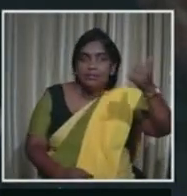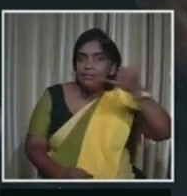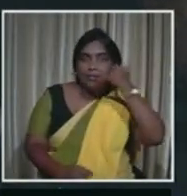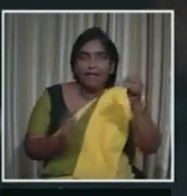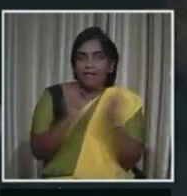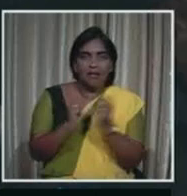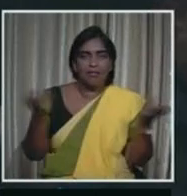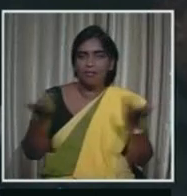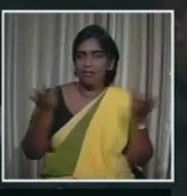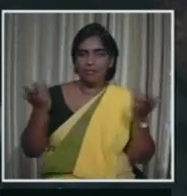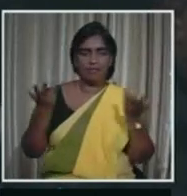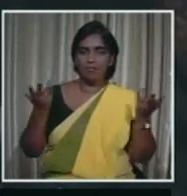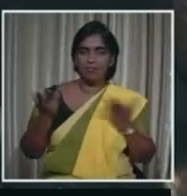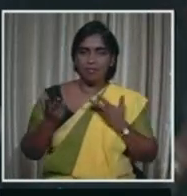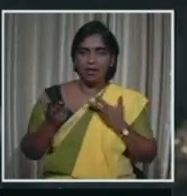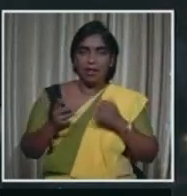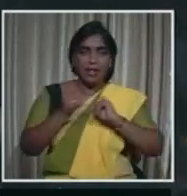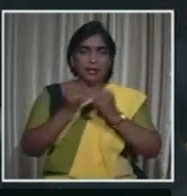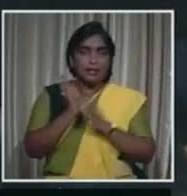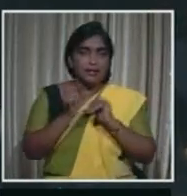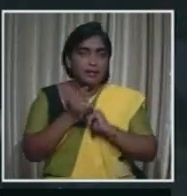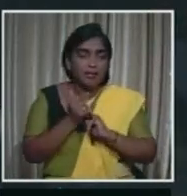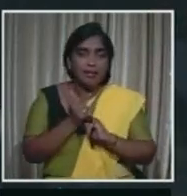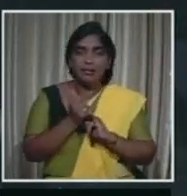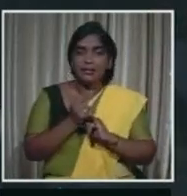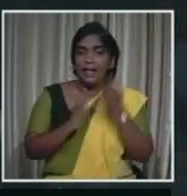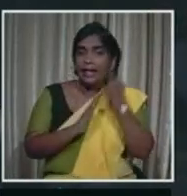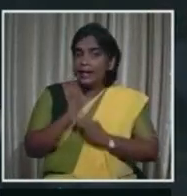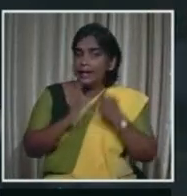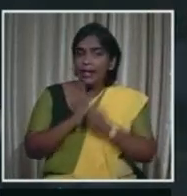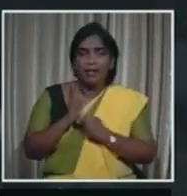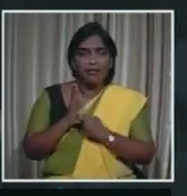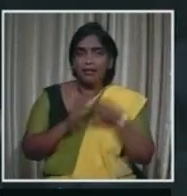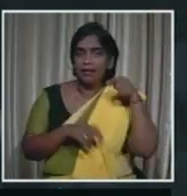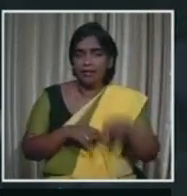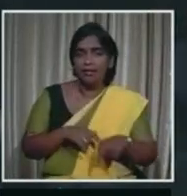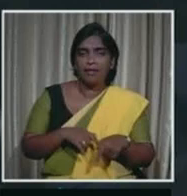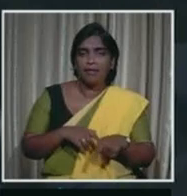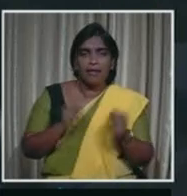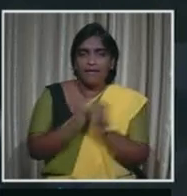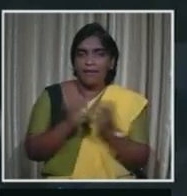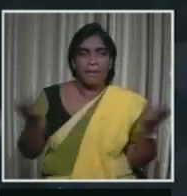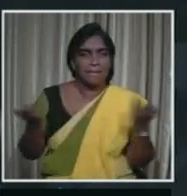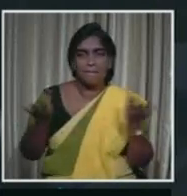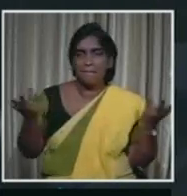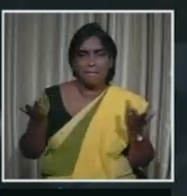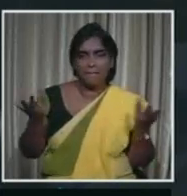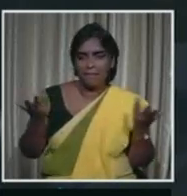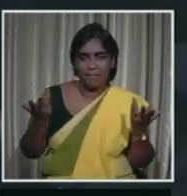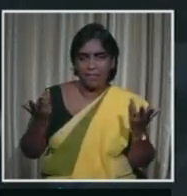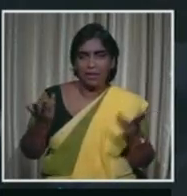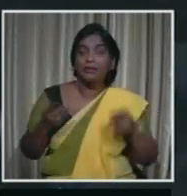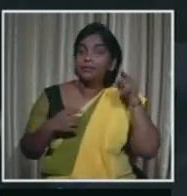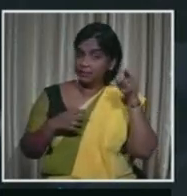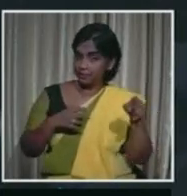බෑ දුරකථන SMS පණිවිඩය හරහා මේ නීති සම්පාදනය කරන්න මෙතන හැකියාවක් නැහැ හරි එතකොට